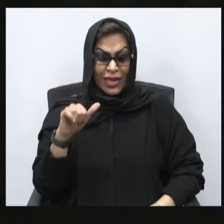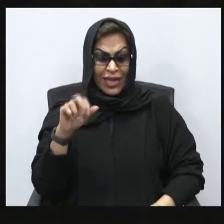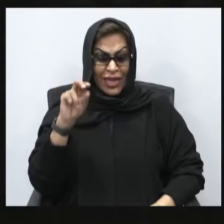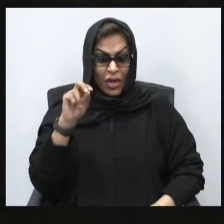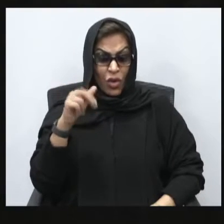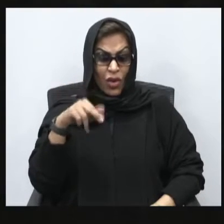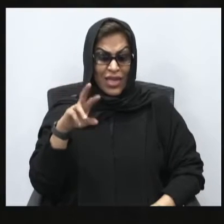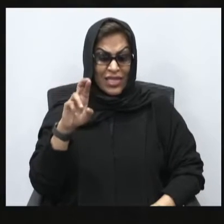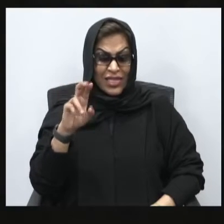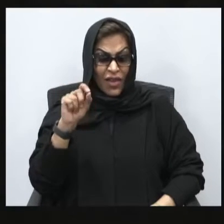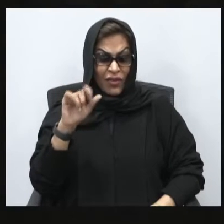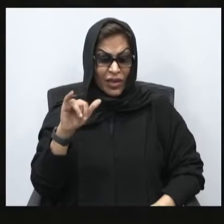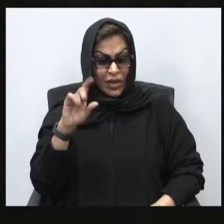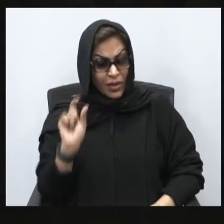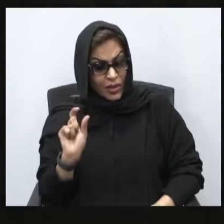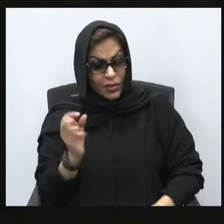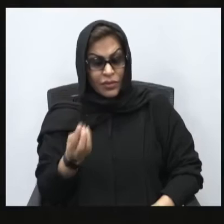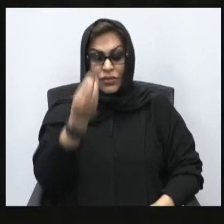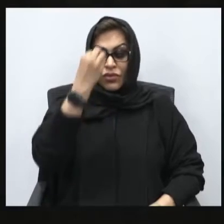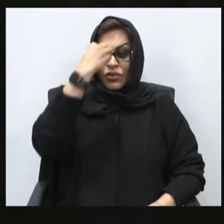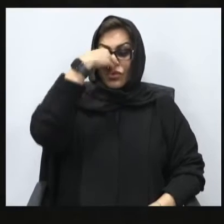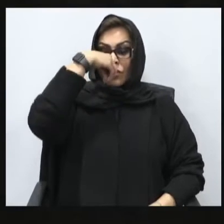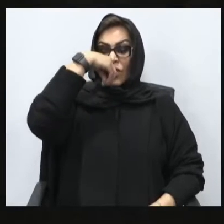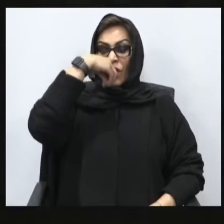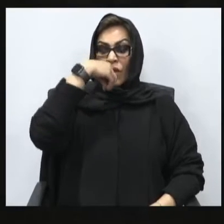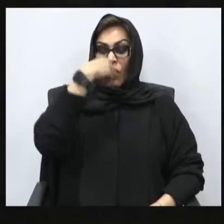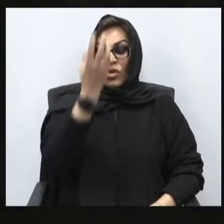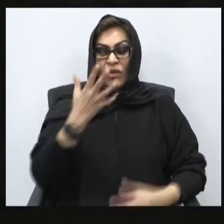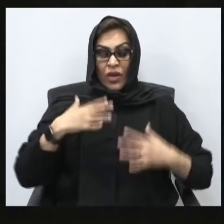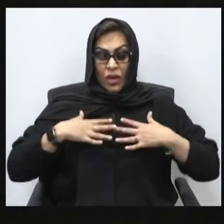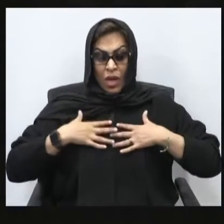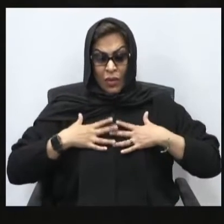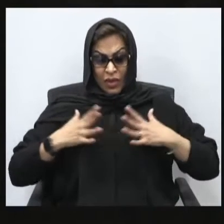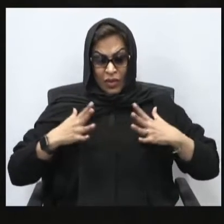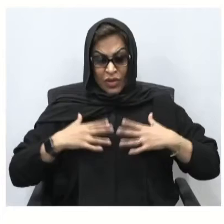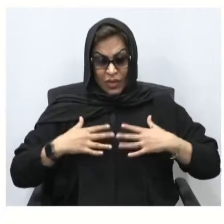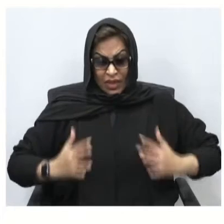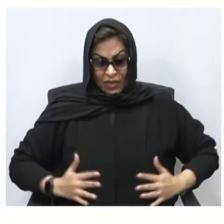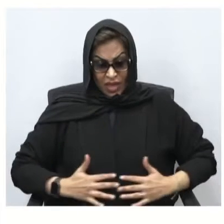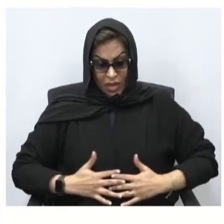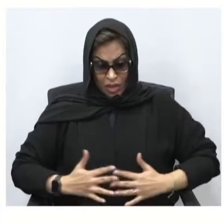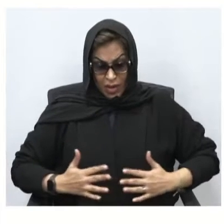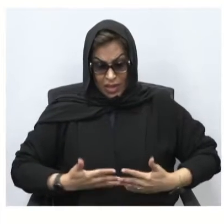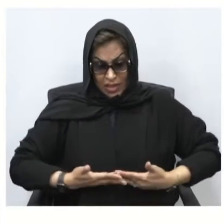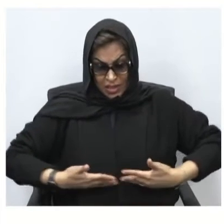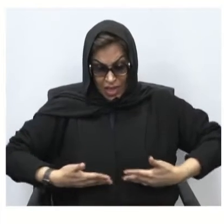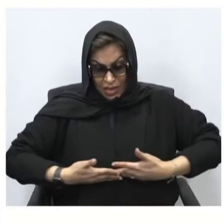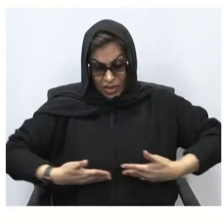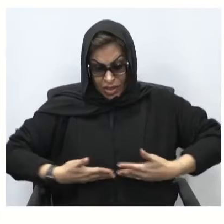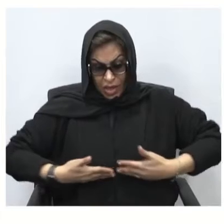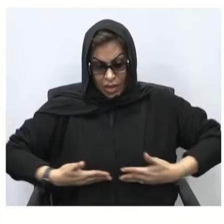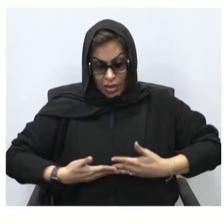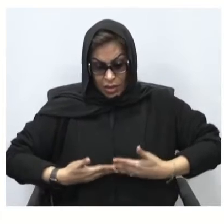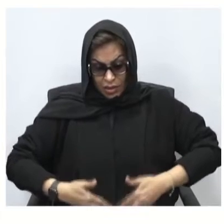الخارجي اللي هو الشهيق والزفير يعتمد على حركه الحجاب الحاجز وا ايضا اختلاف